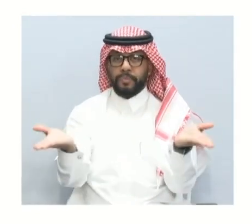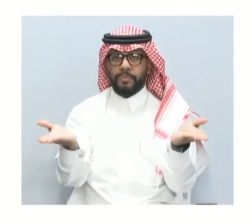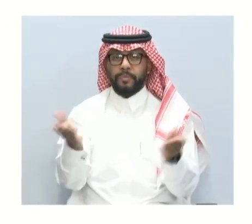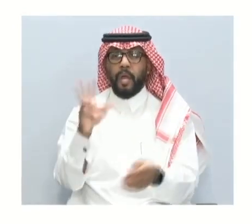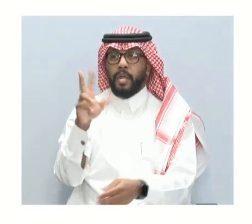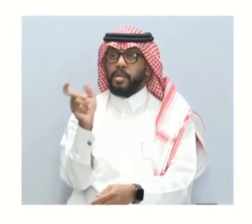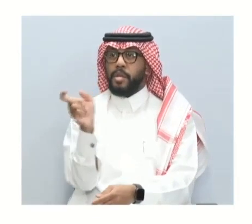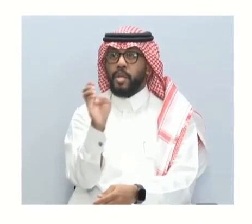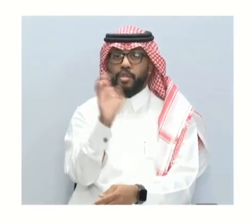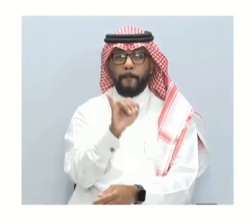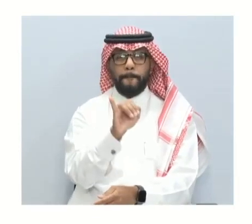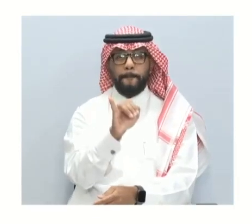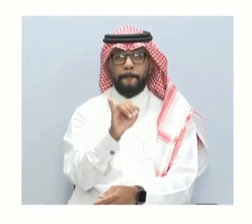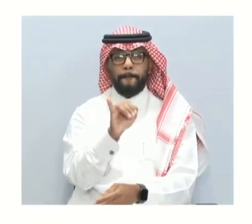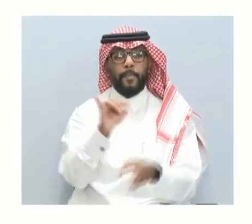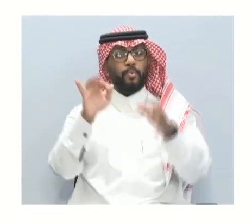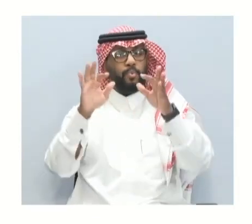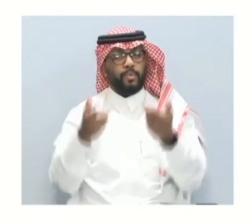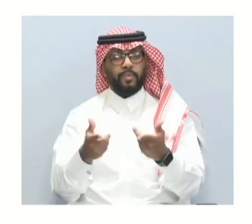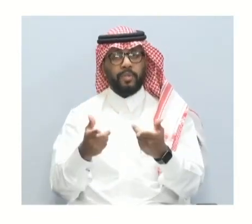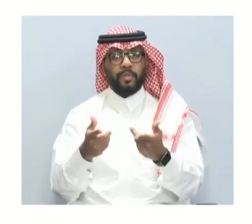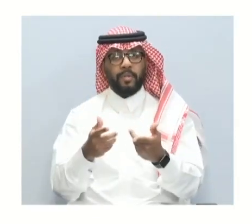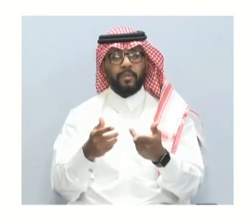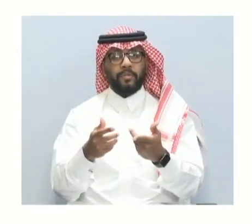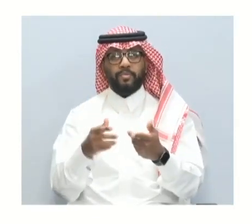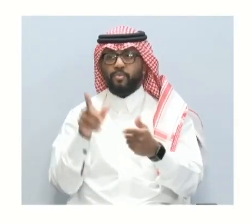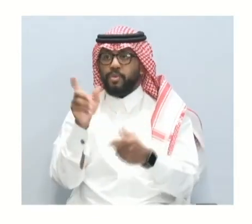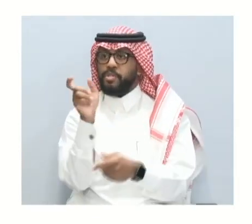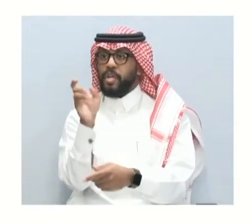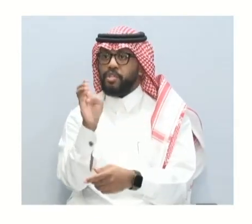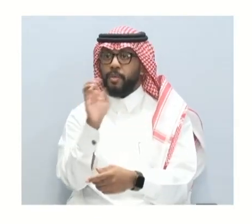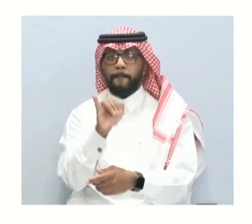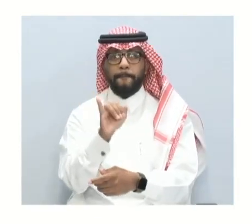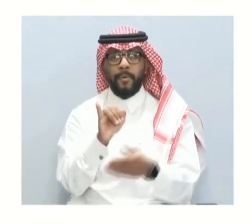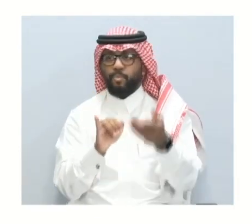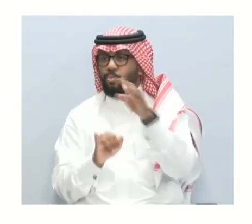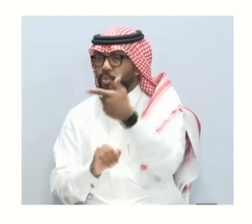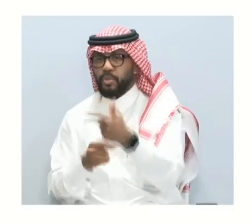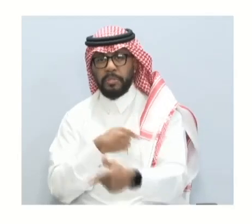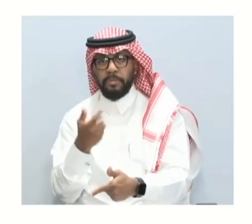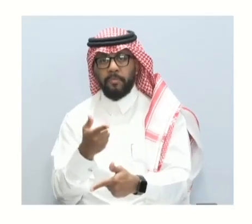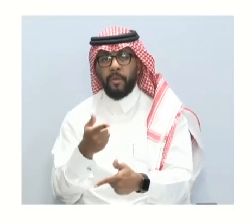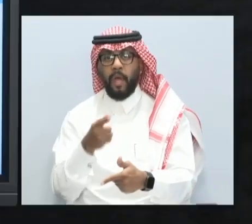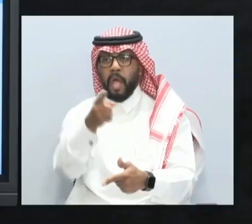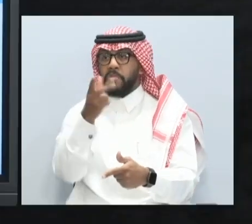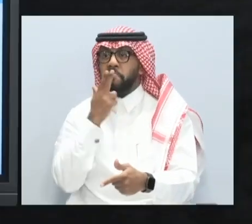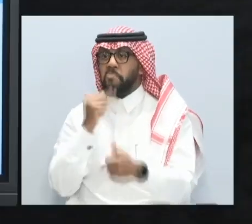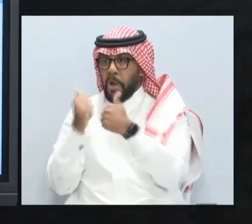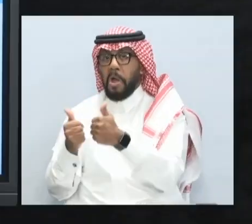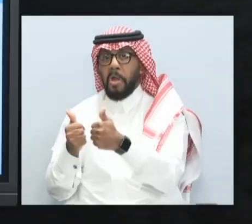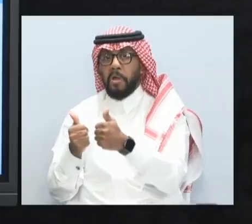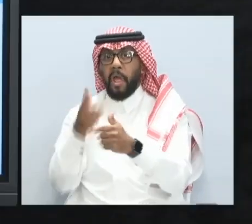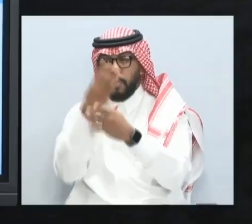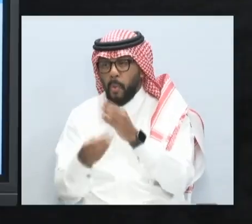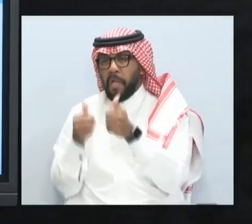الفلاني وال نجمك ما هو نجمك وهل سيكون لك خير وانت ولدت في هذا النجم